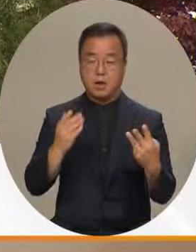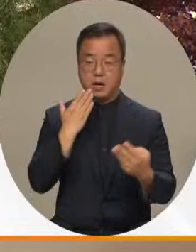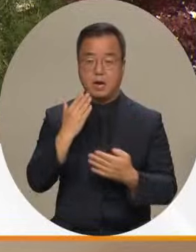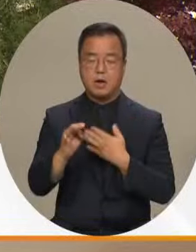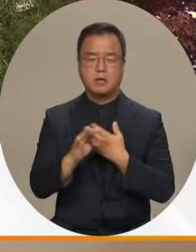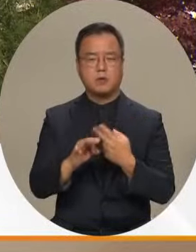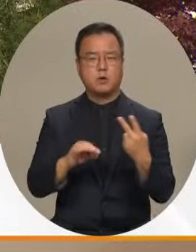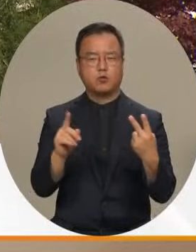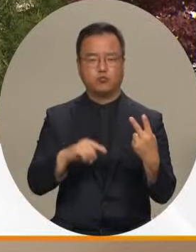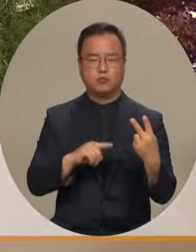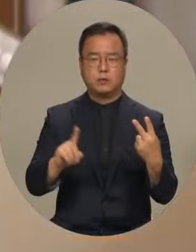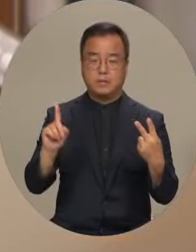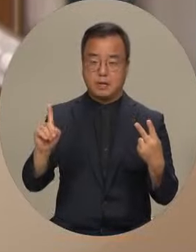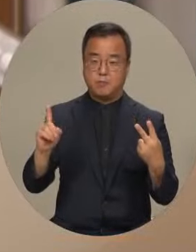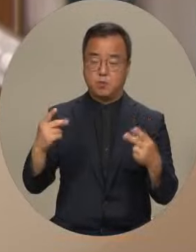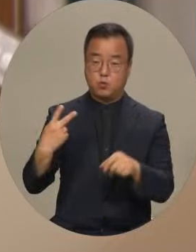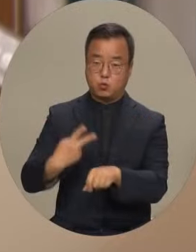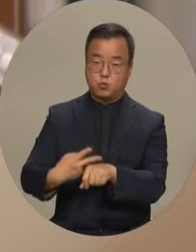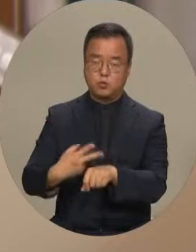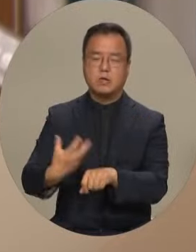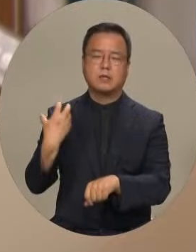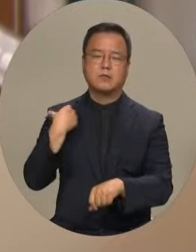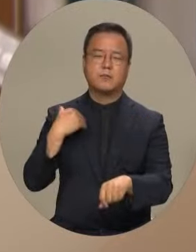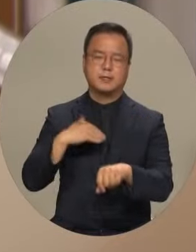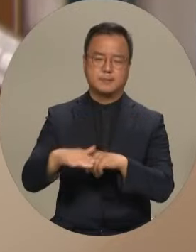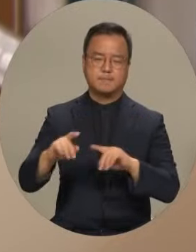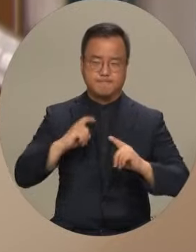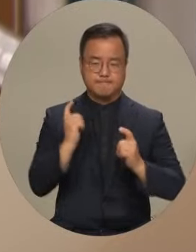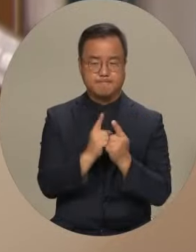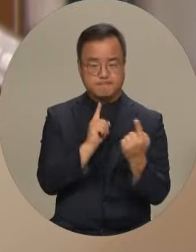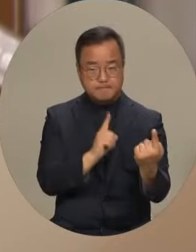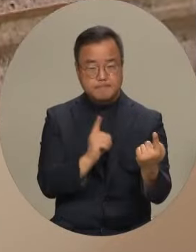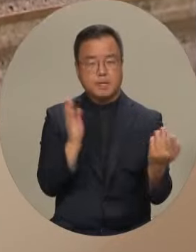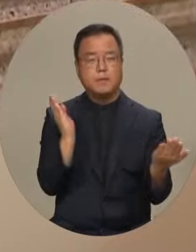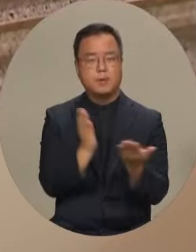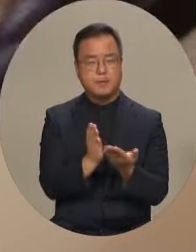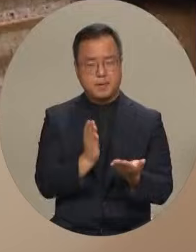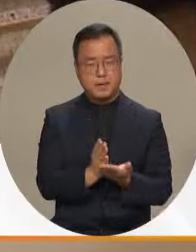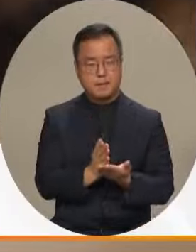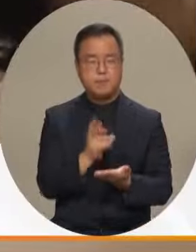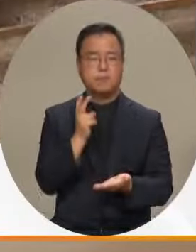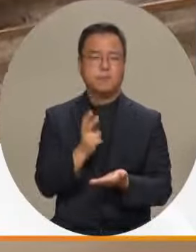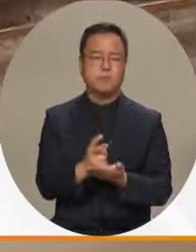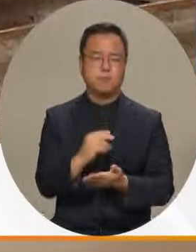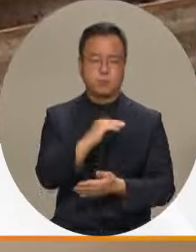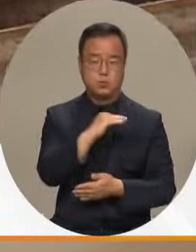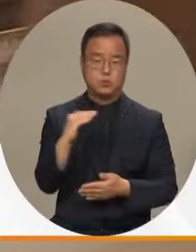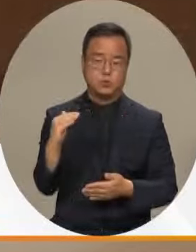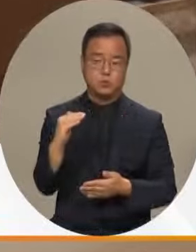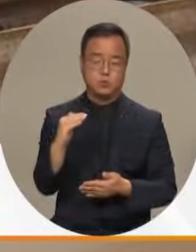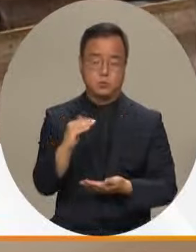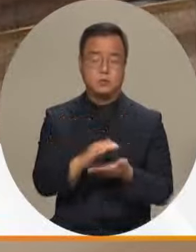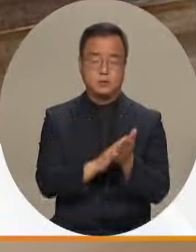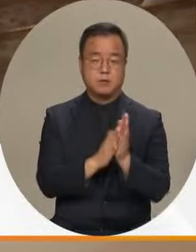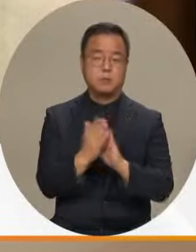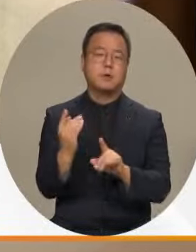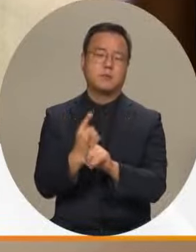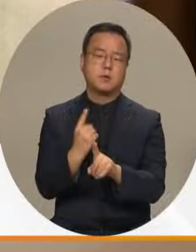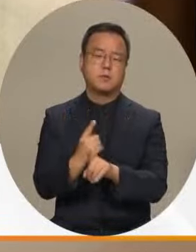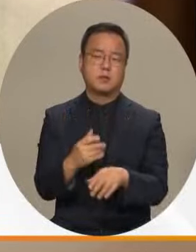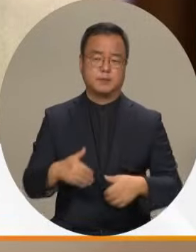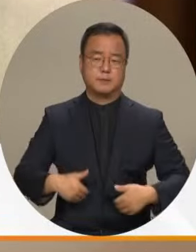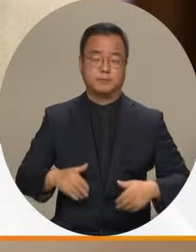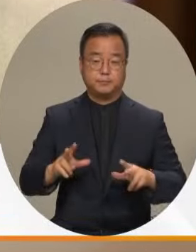2명까지도 좀 더 줄여서 개별화된 지원을 할 수 있도록 그런 법적인 차원에서의 변화가 필요하고, 근데 사실